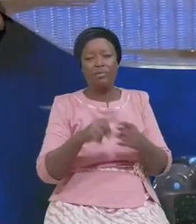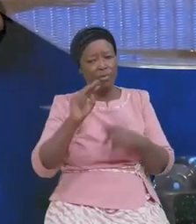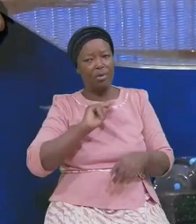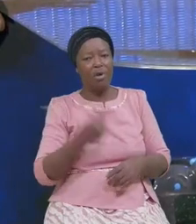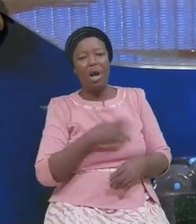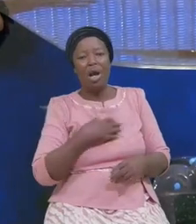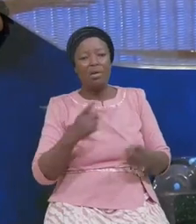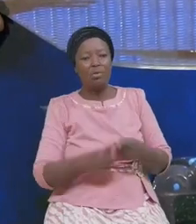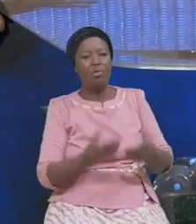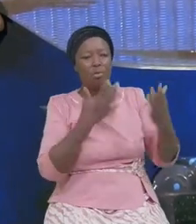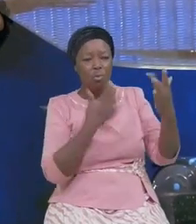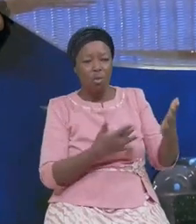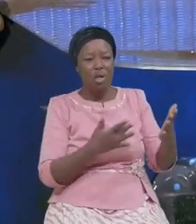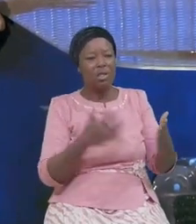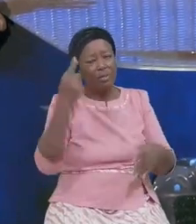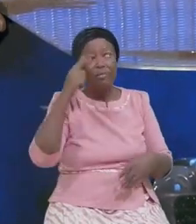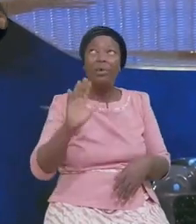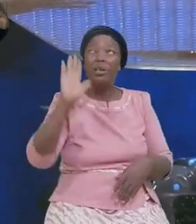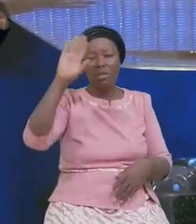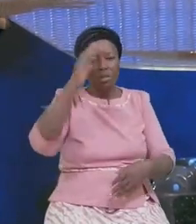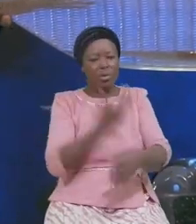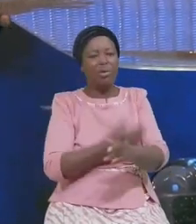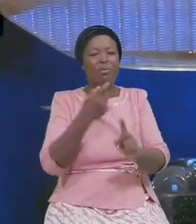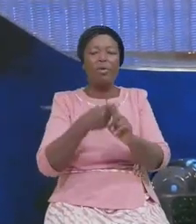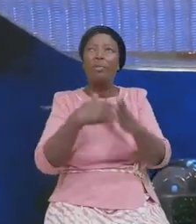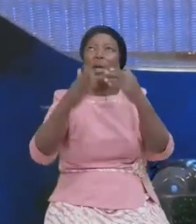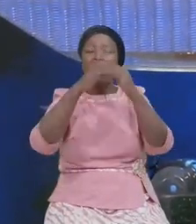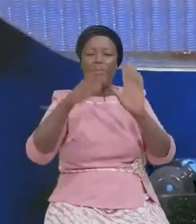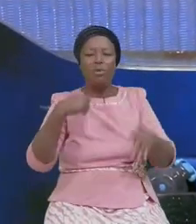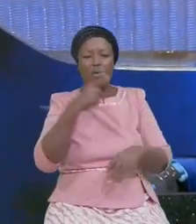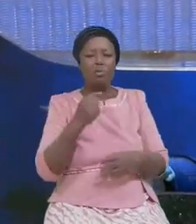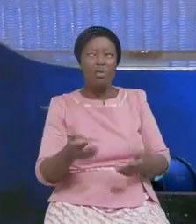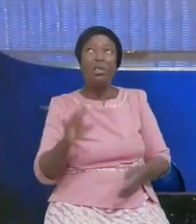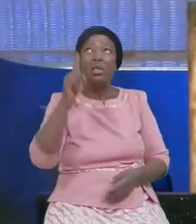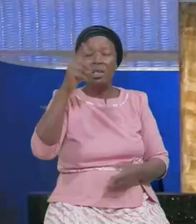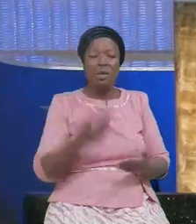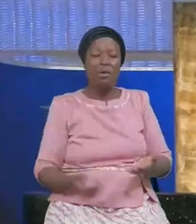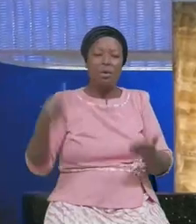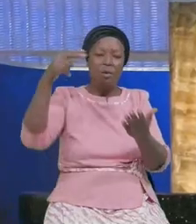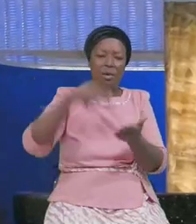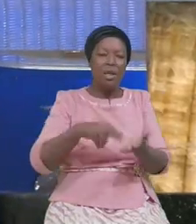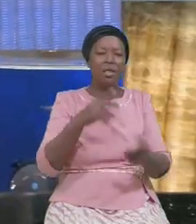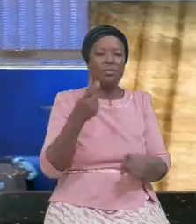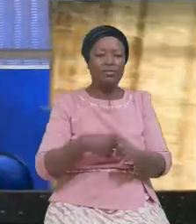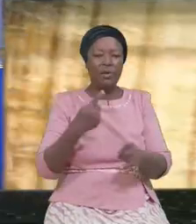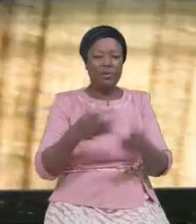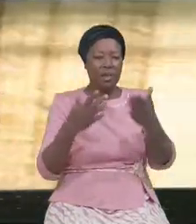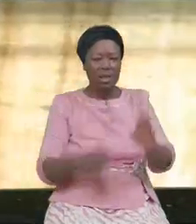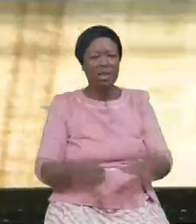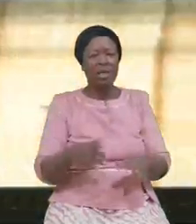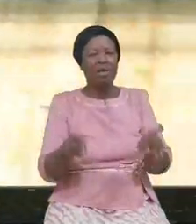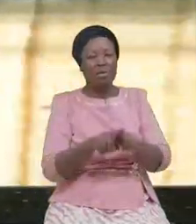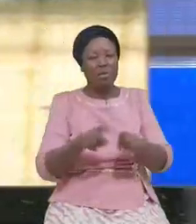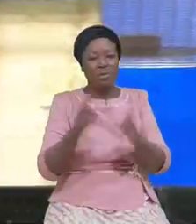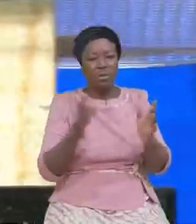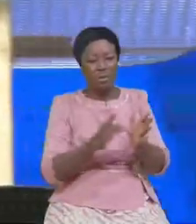pour nous, pour attendre des cieux, son fils qu'il a ressuscité des morts. Jésus qui nous